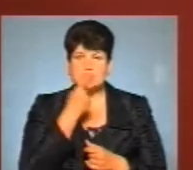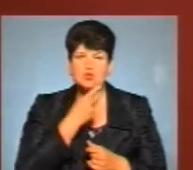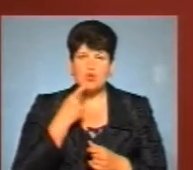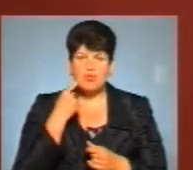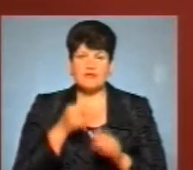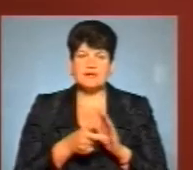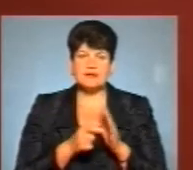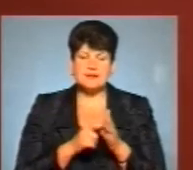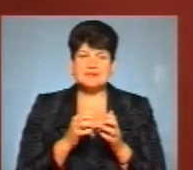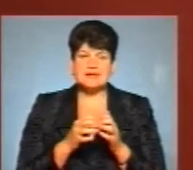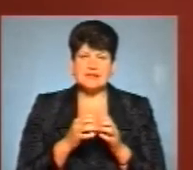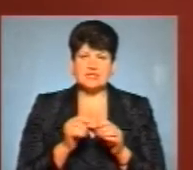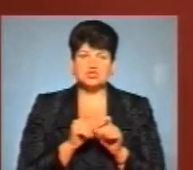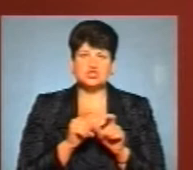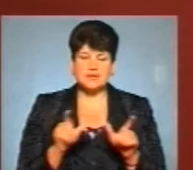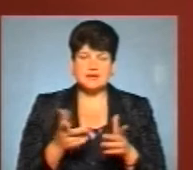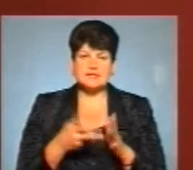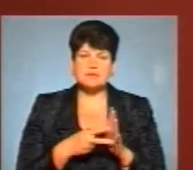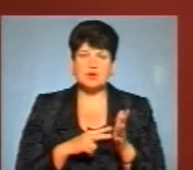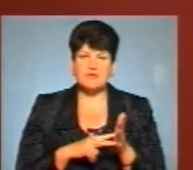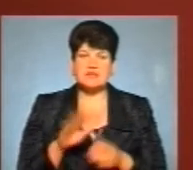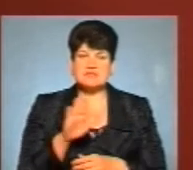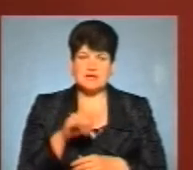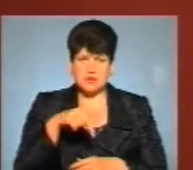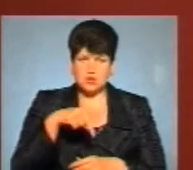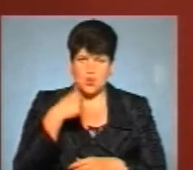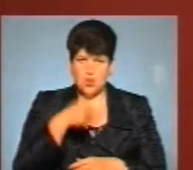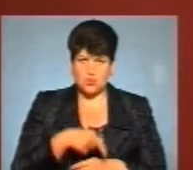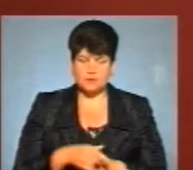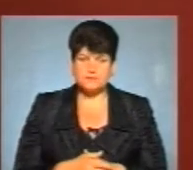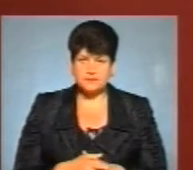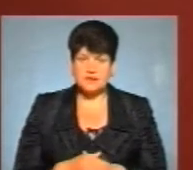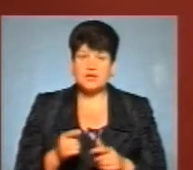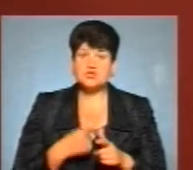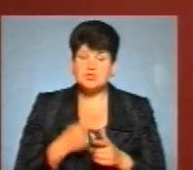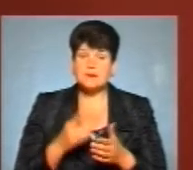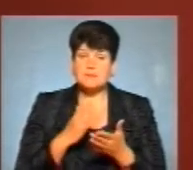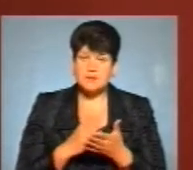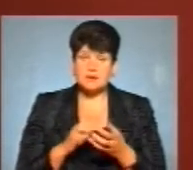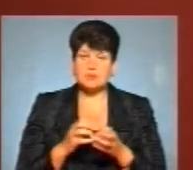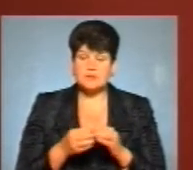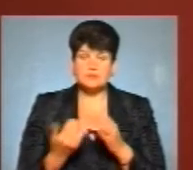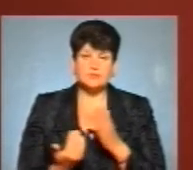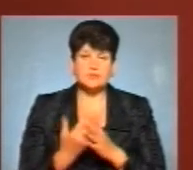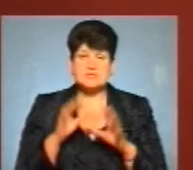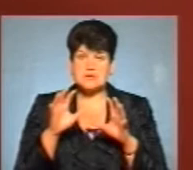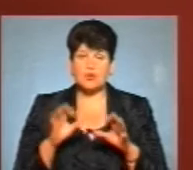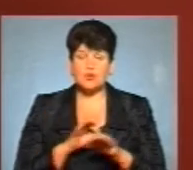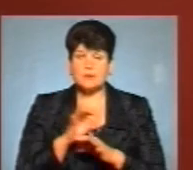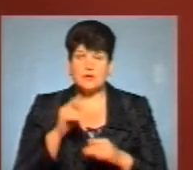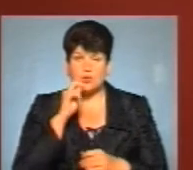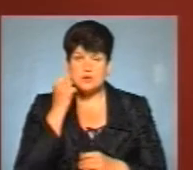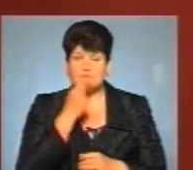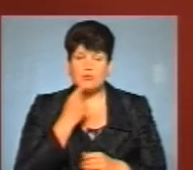шкіл, який запланували з вересня цього року. Чи має загрозу новий законопроект для української мови,